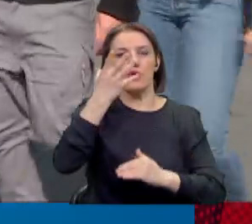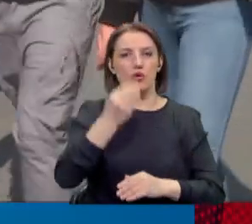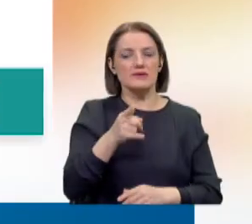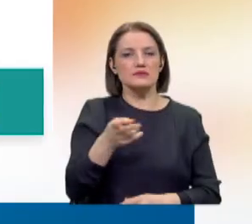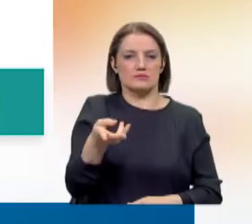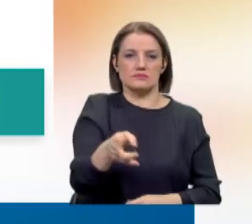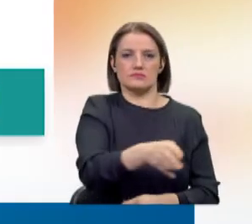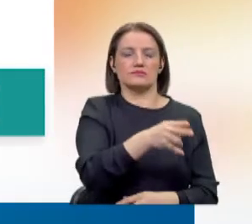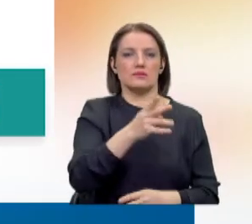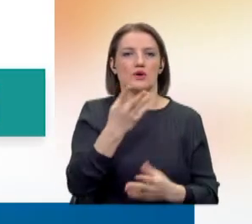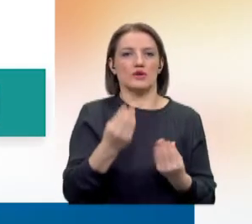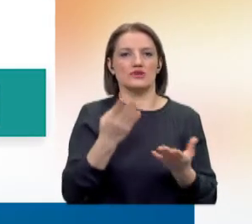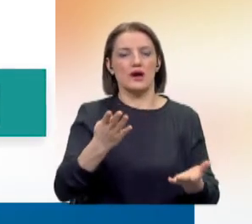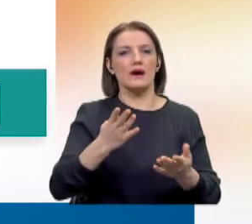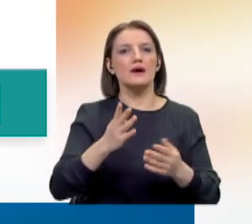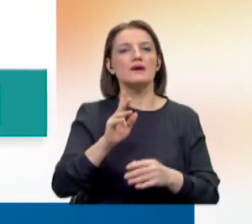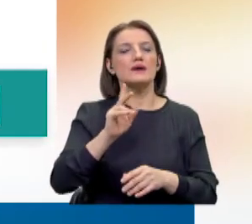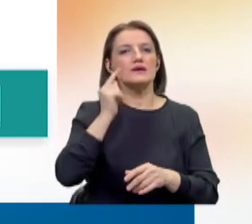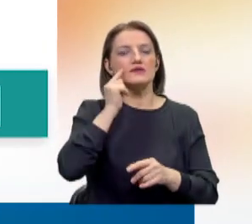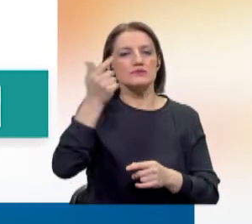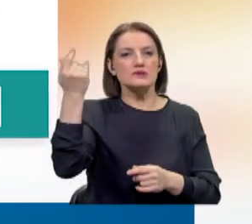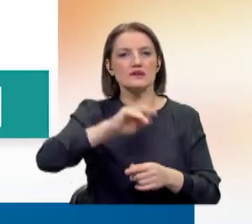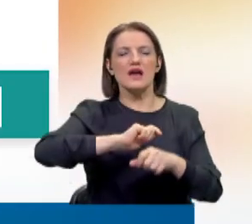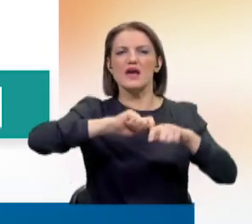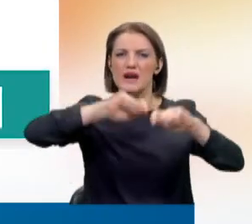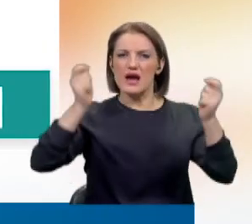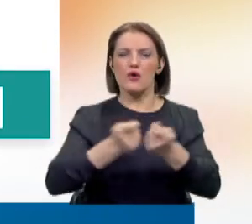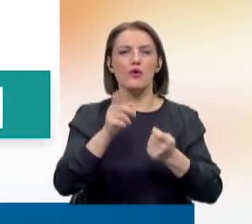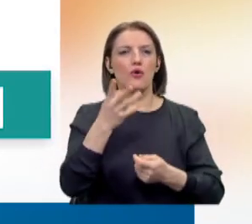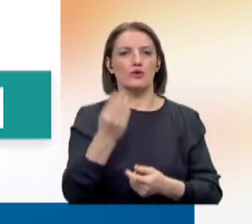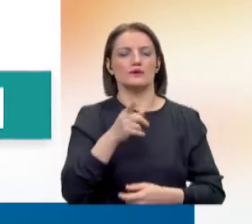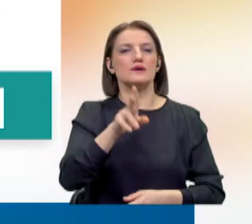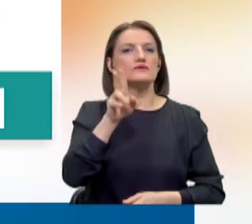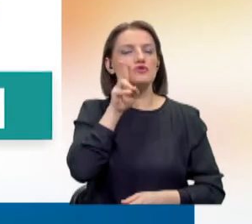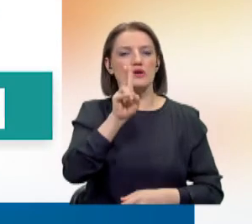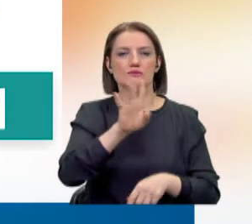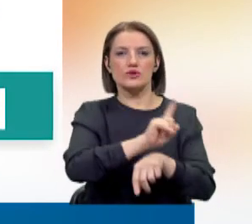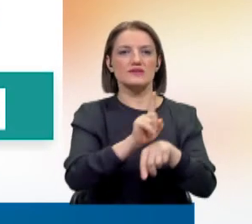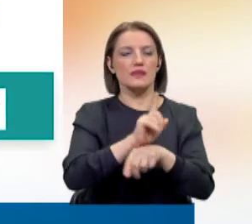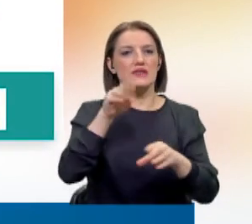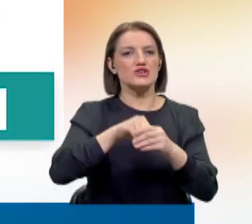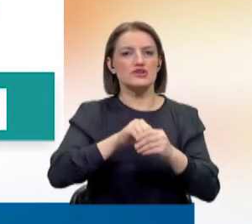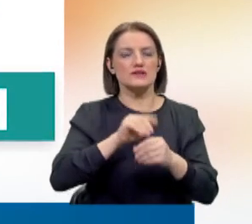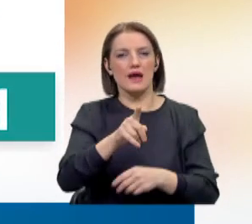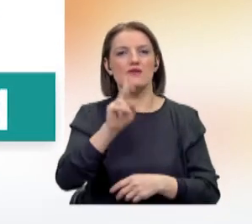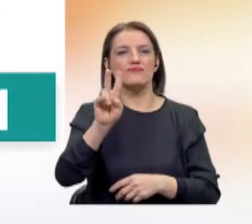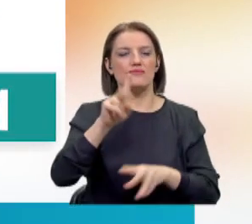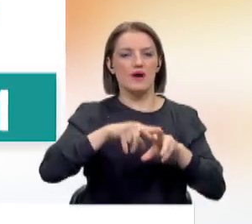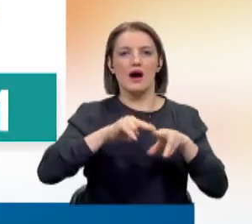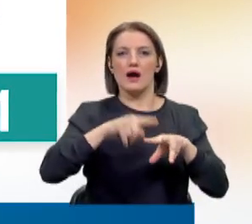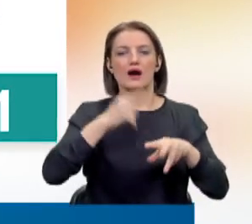kayıplarına yansıyacak vaka sayısı rekor tazelediğini son 24 saatte ki vaka sayısı 95 bine dayandı